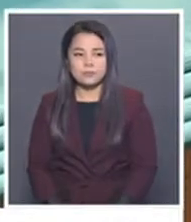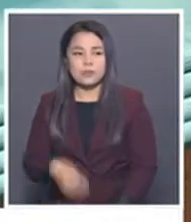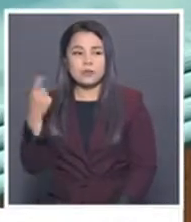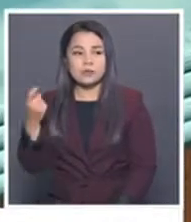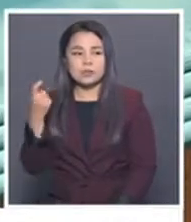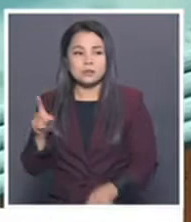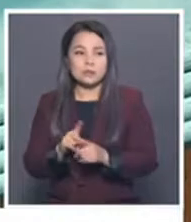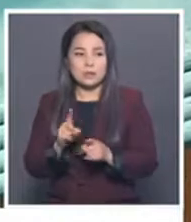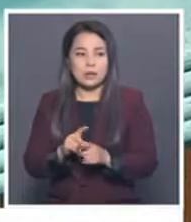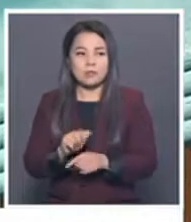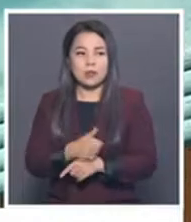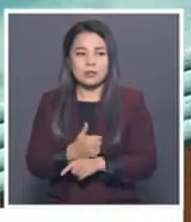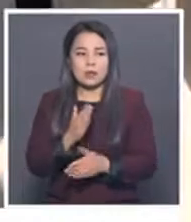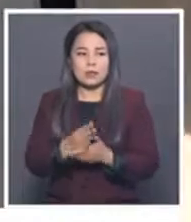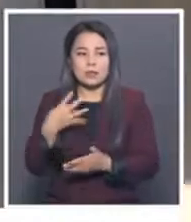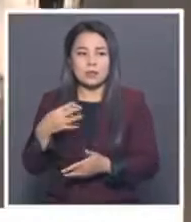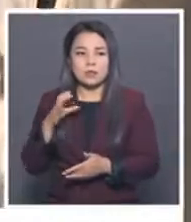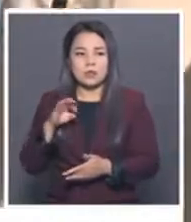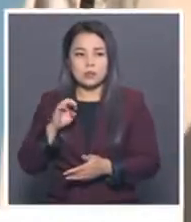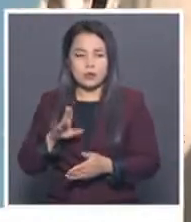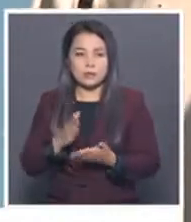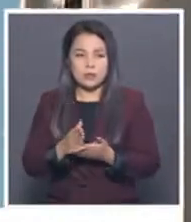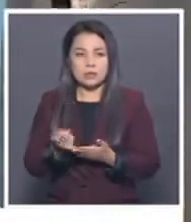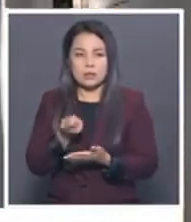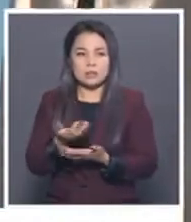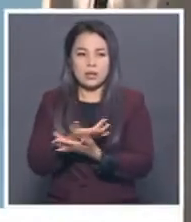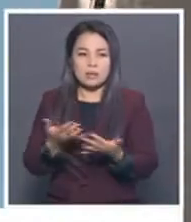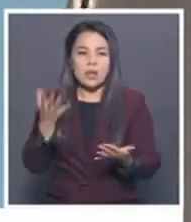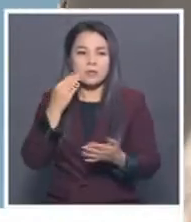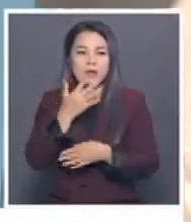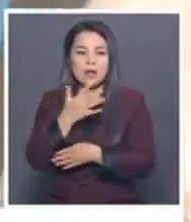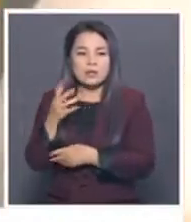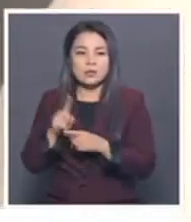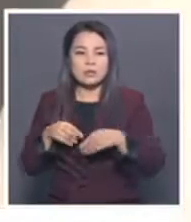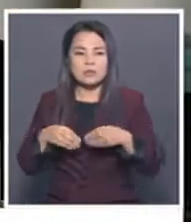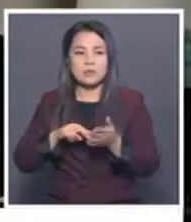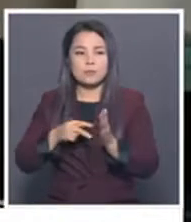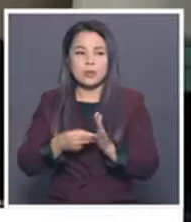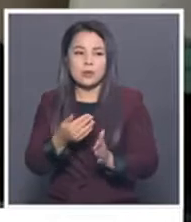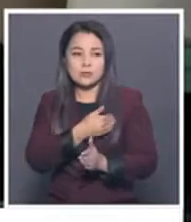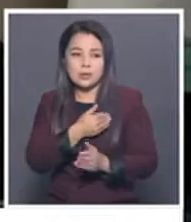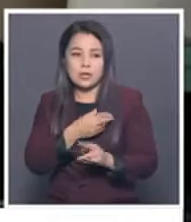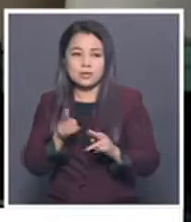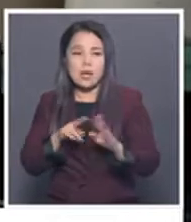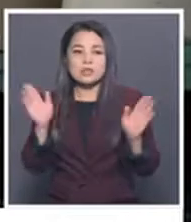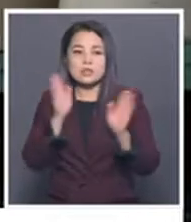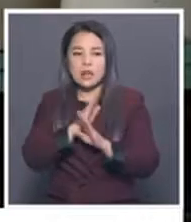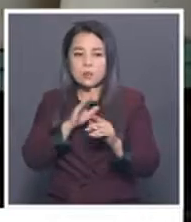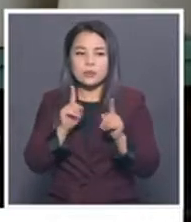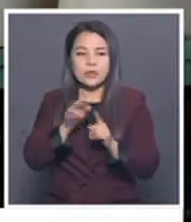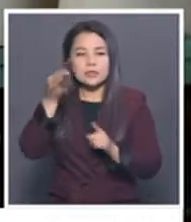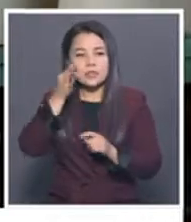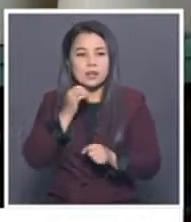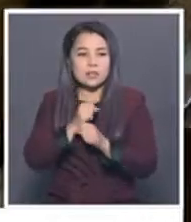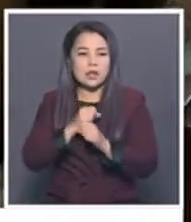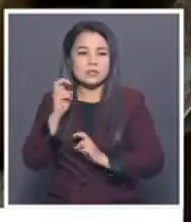Шаруашылық басшысы келесі жылы 40 сотық жерге шие, қарақат, қара өрік және алма ағаштарын егуді жоспарлап отыр. Сондай-ақ табиғи шырындар дайындайтын